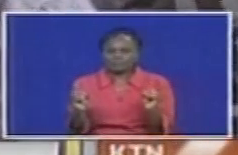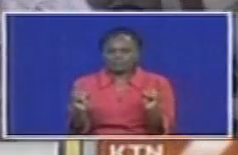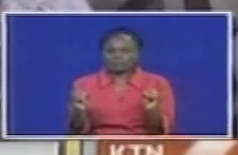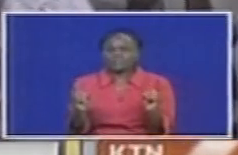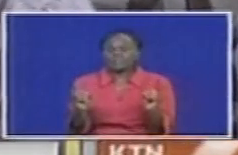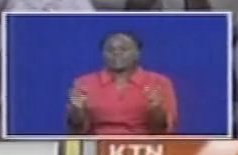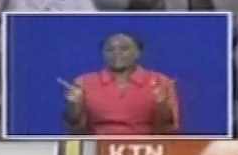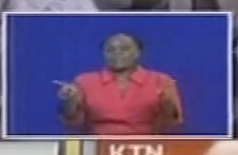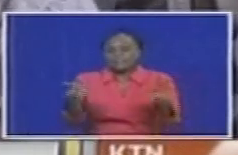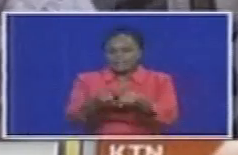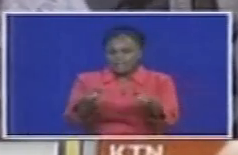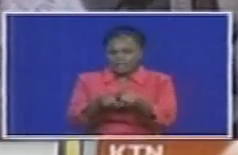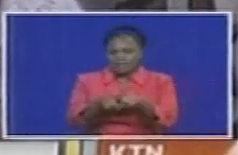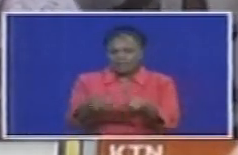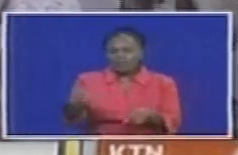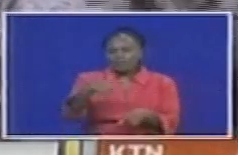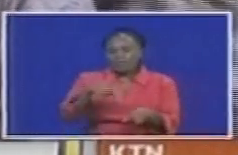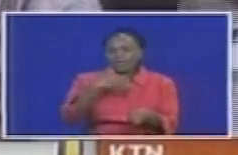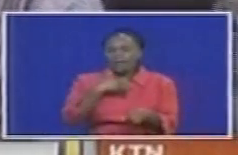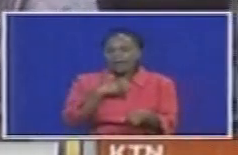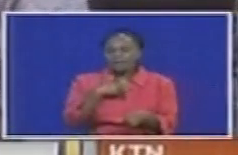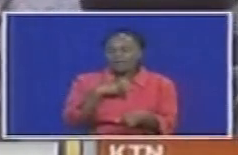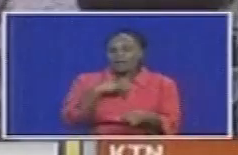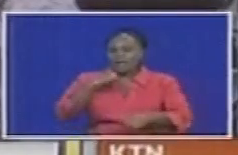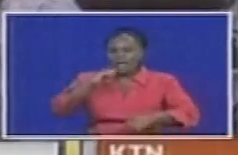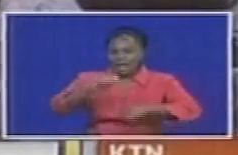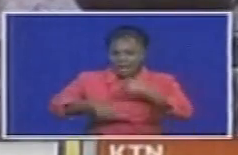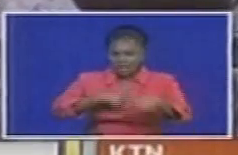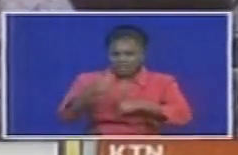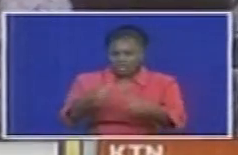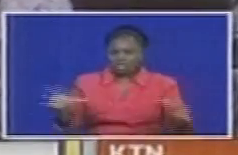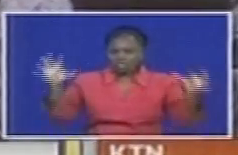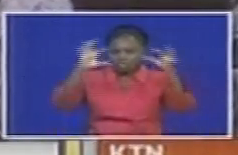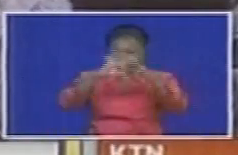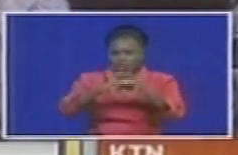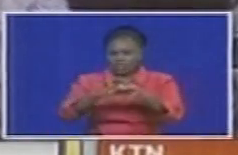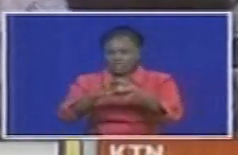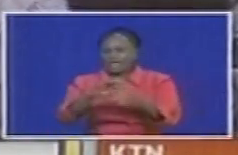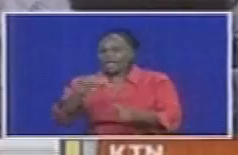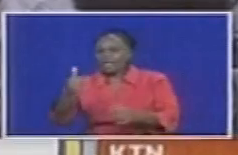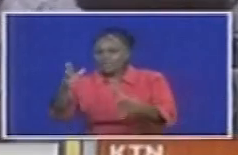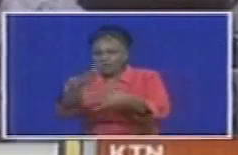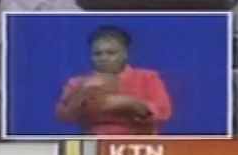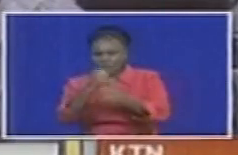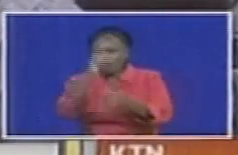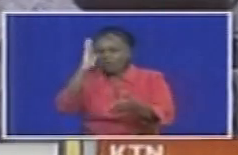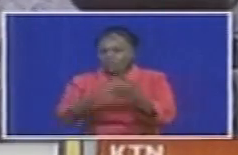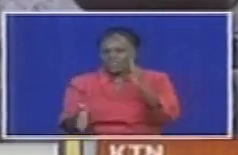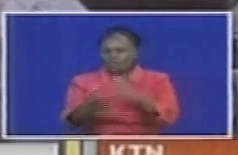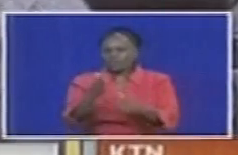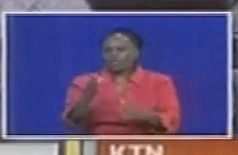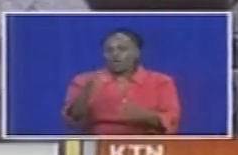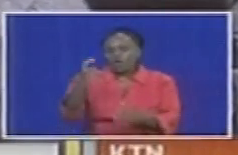And we have smelt a rat whereby joining PUSITU without the consent from the